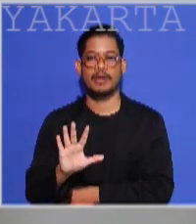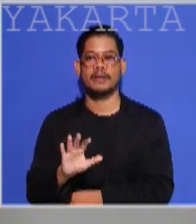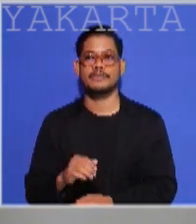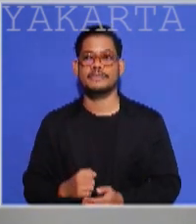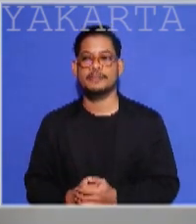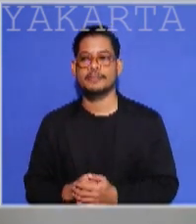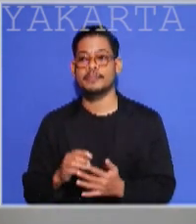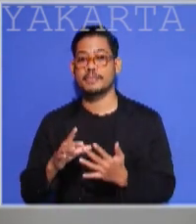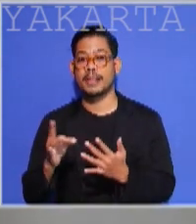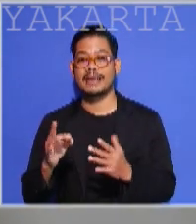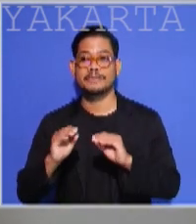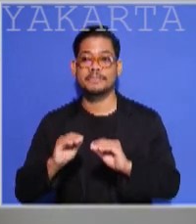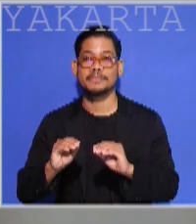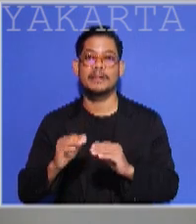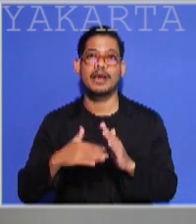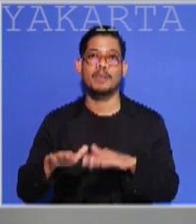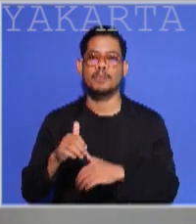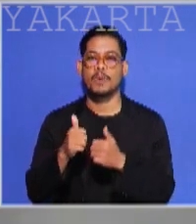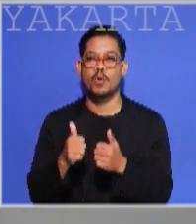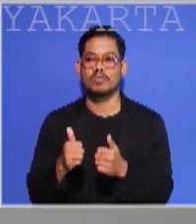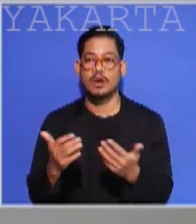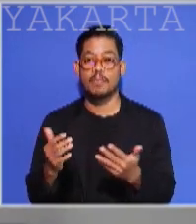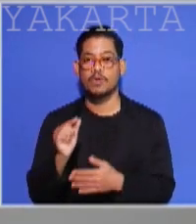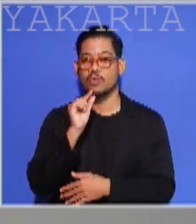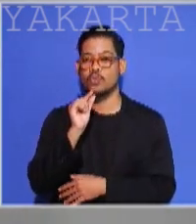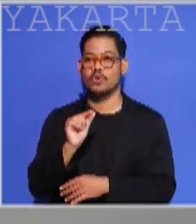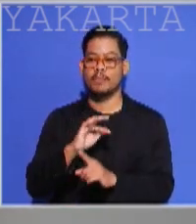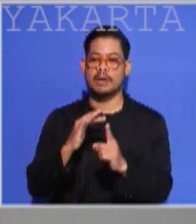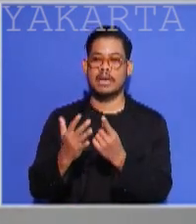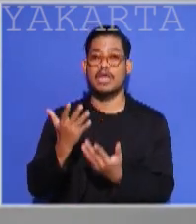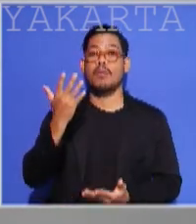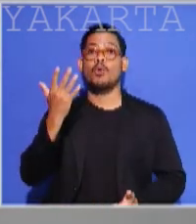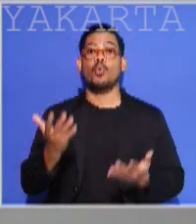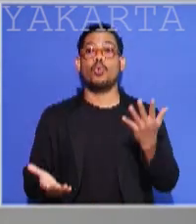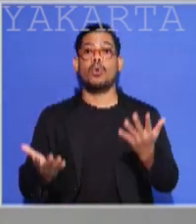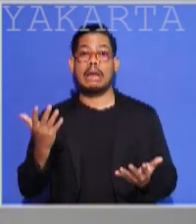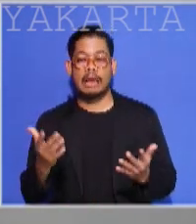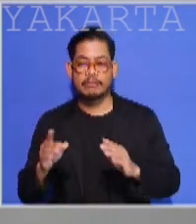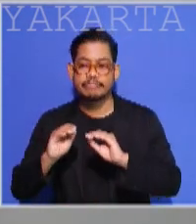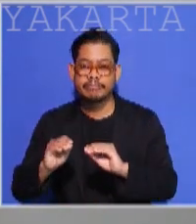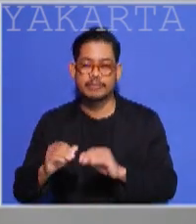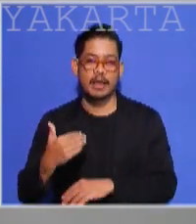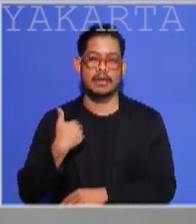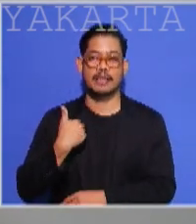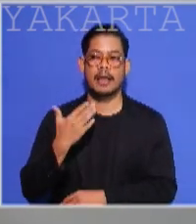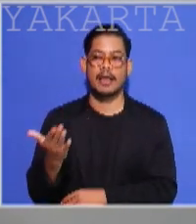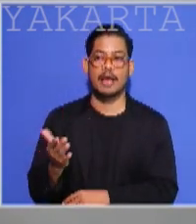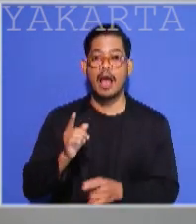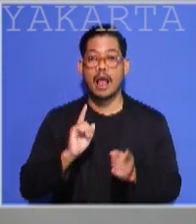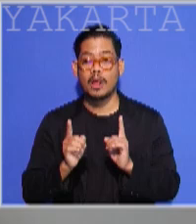2045 yanguduk yangend Ja Yang